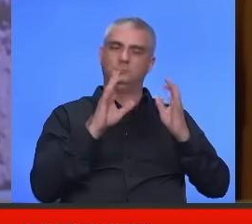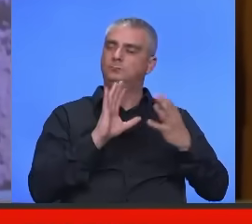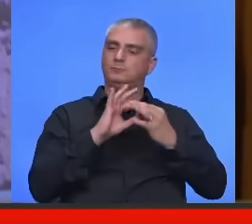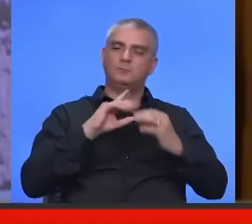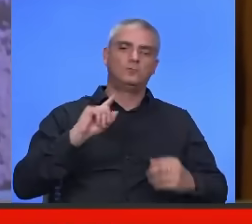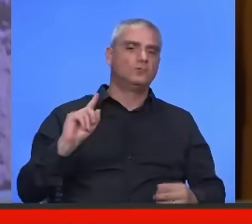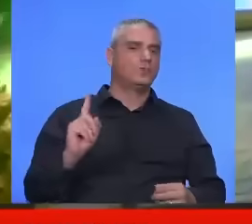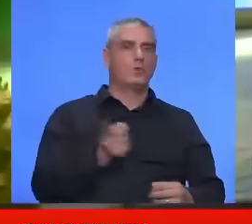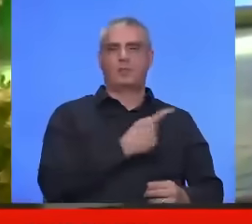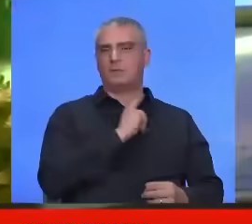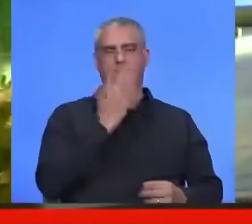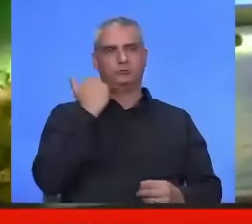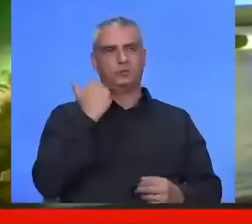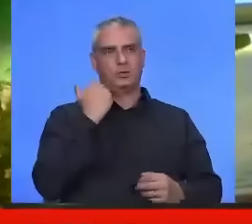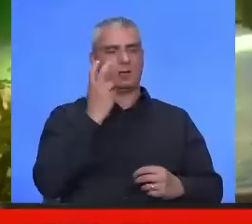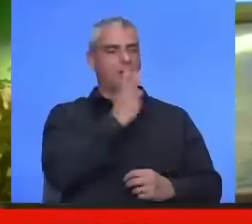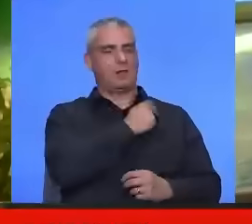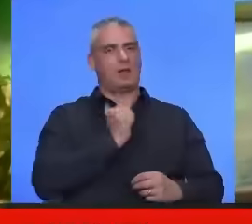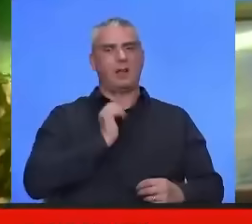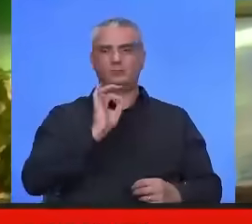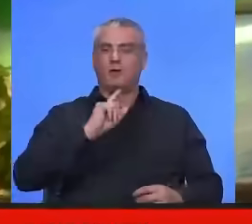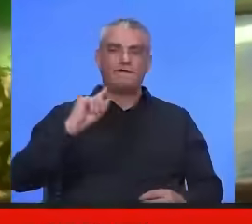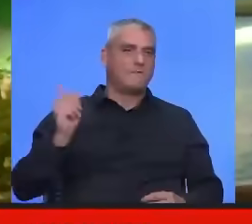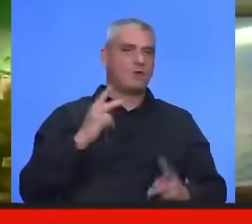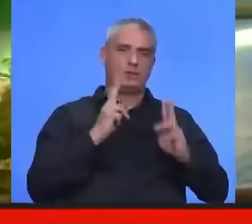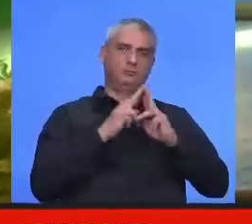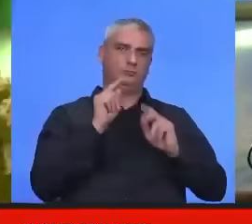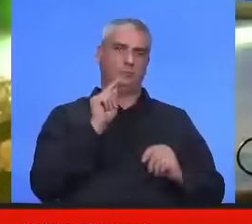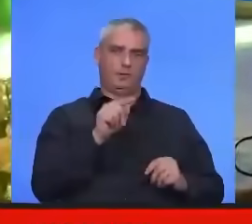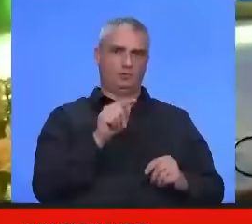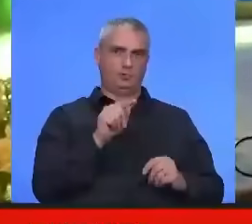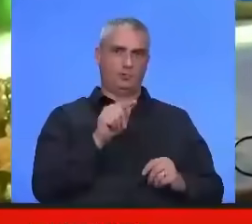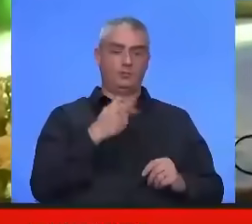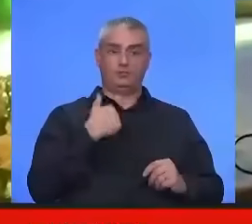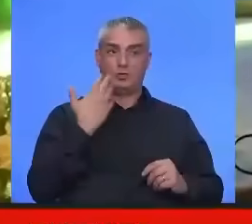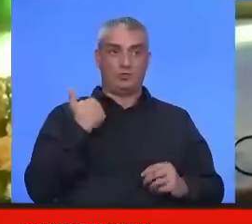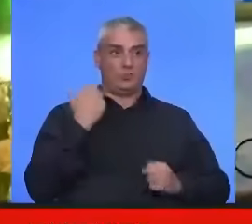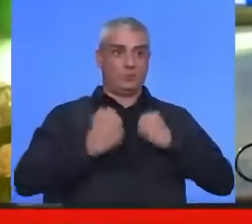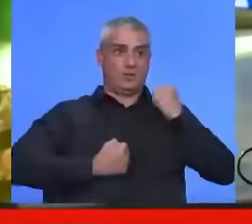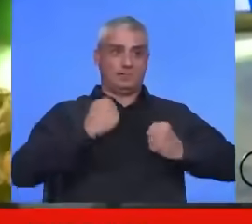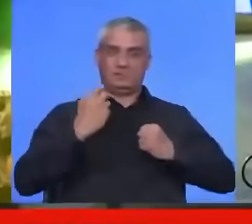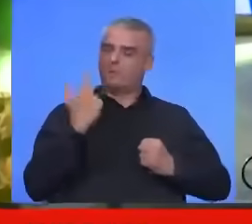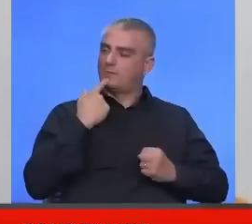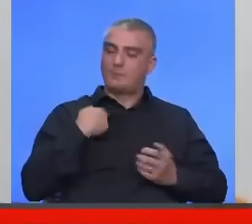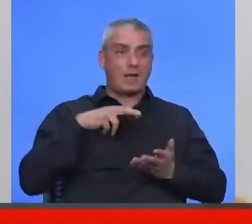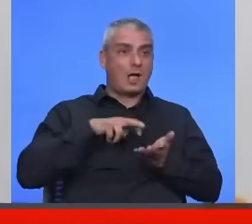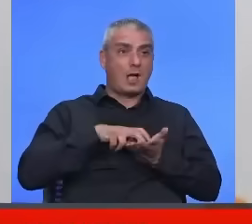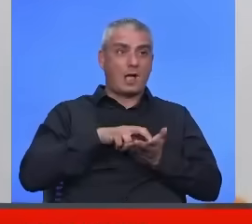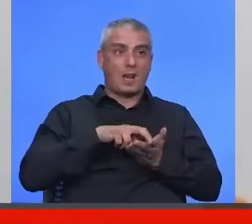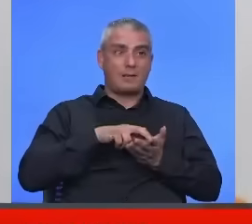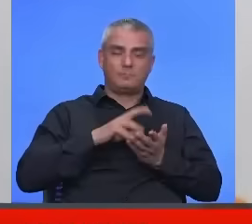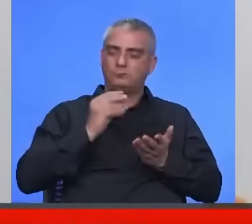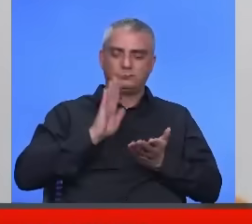בכולנו, בכל מי שהיה פקוד שלו וכל מי שפגש אותו. כשאנו רצים, הוא תמיד אמר, בשביל